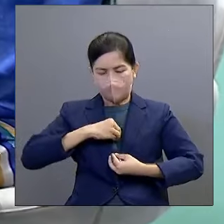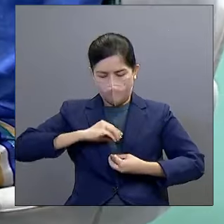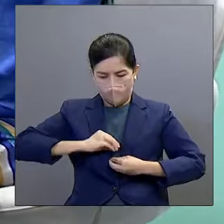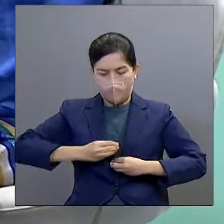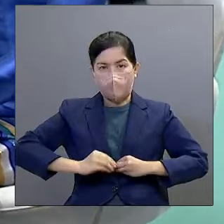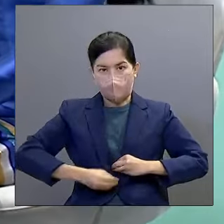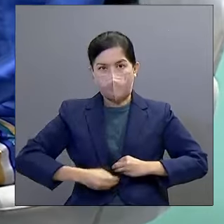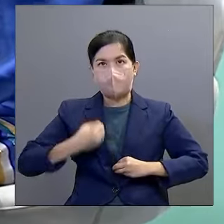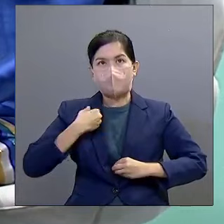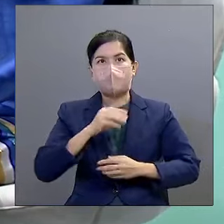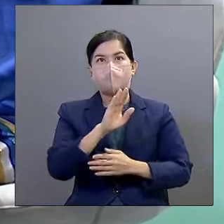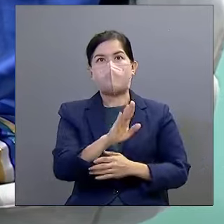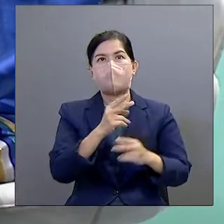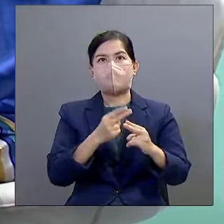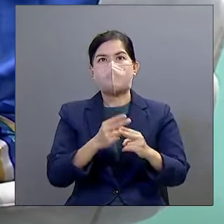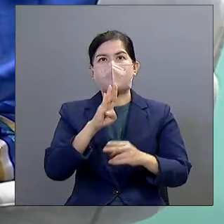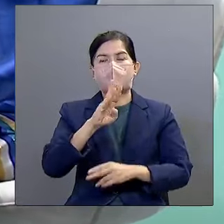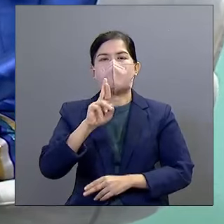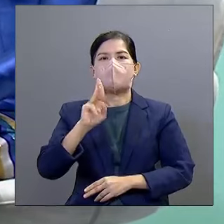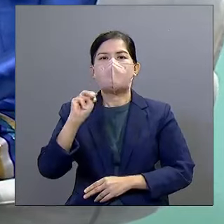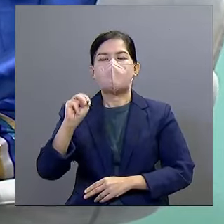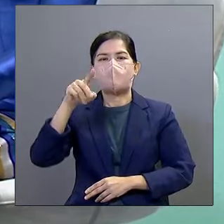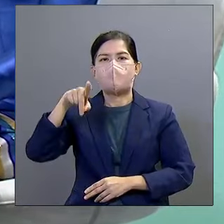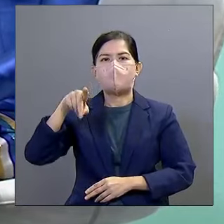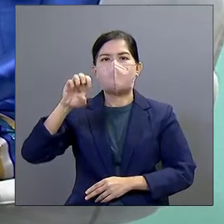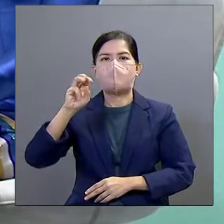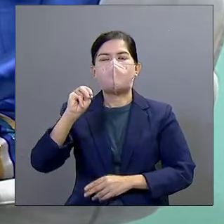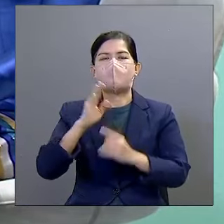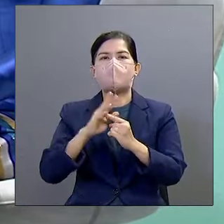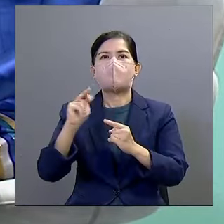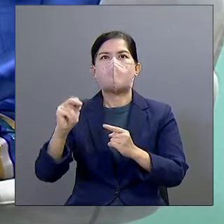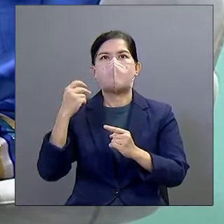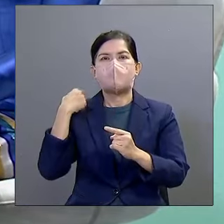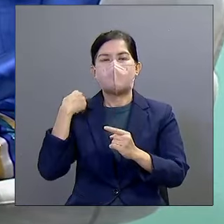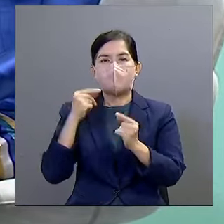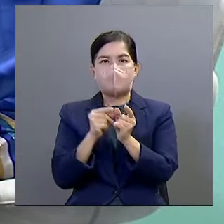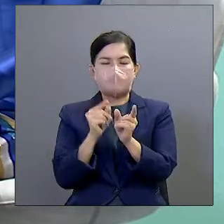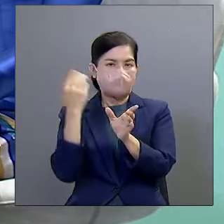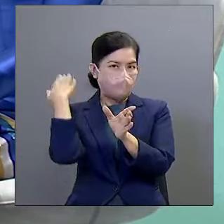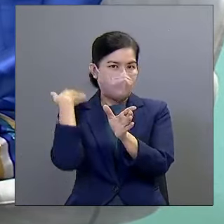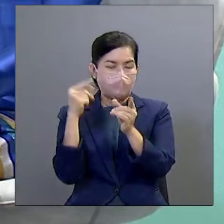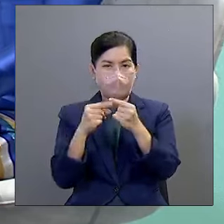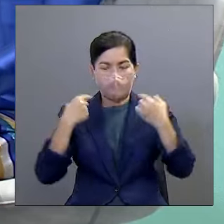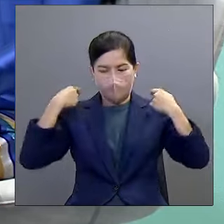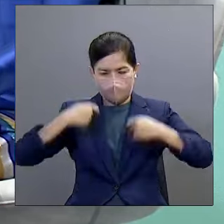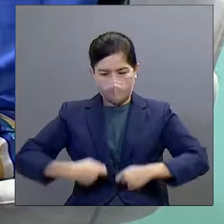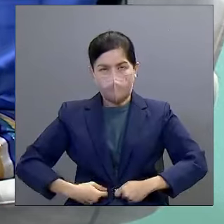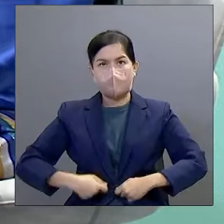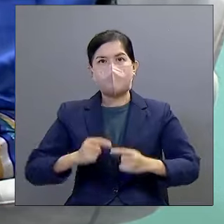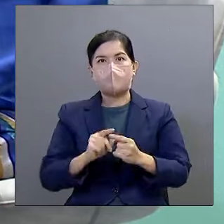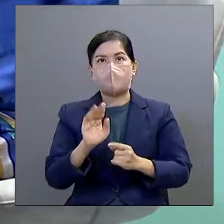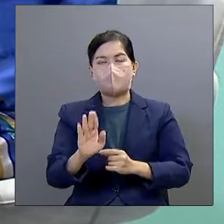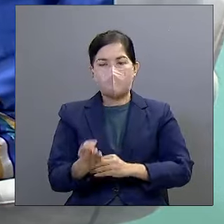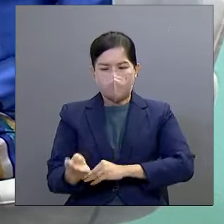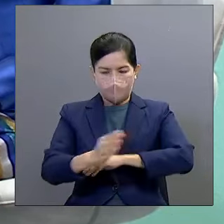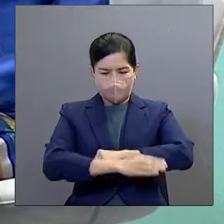เป้คือบรมพิมาน จะเป็นซิปหลังกันแต่รายละเอียดจะแตกต่างกันใช่ไหม ใช่ค่ะของพี่ปูเป้เนี่ยนะคะเป็นผ้าถุงสวยๆส่วน